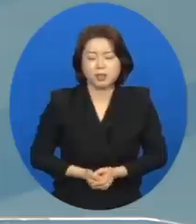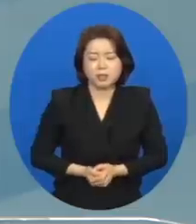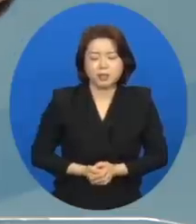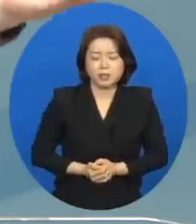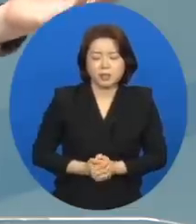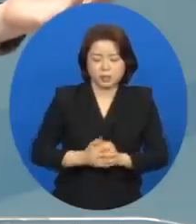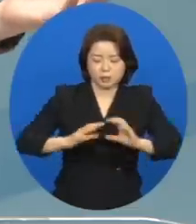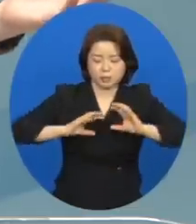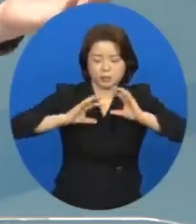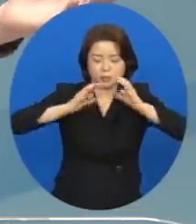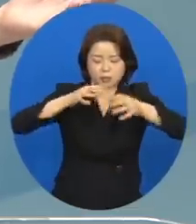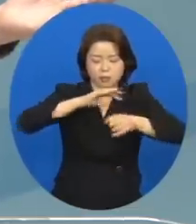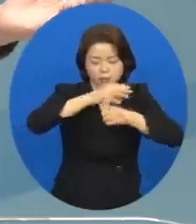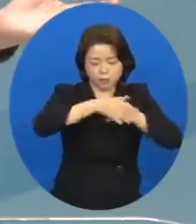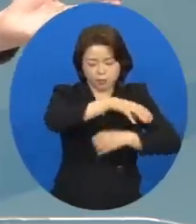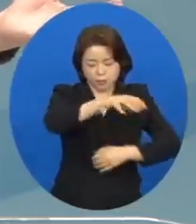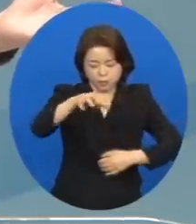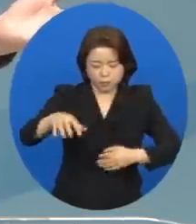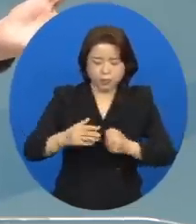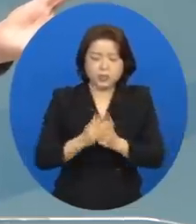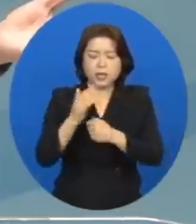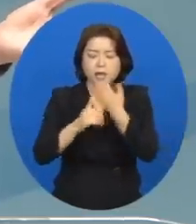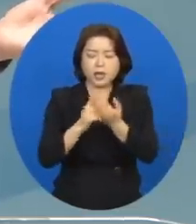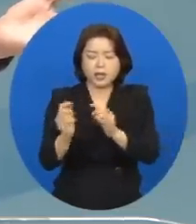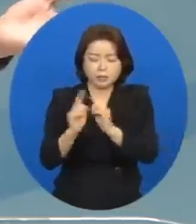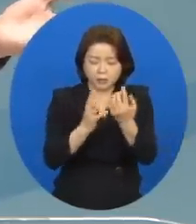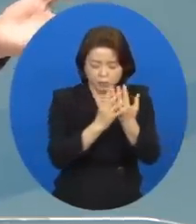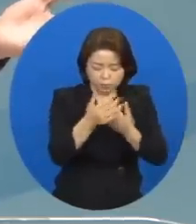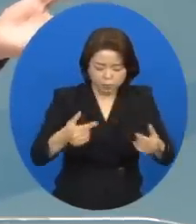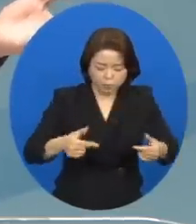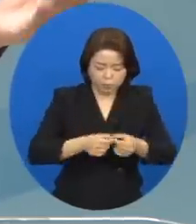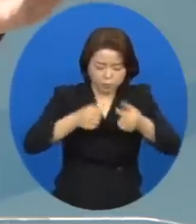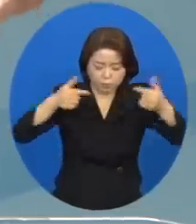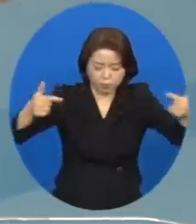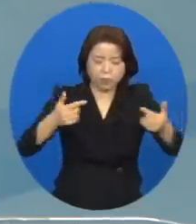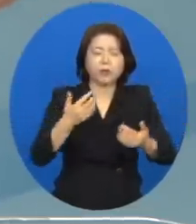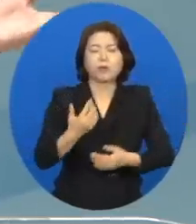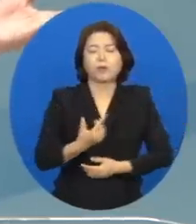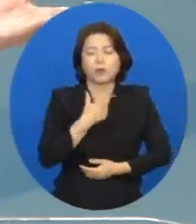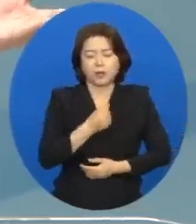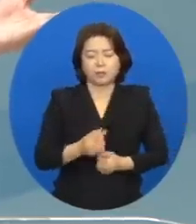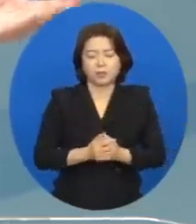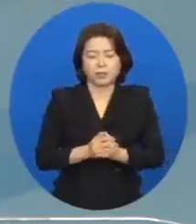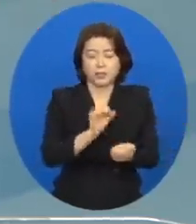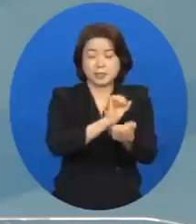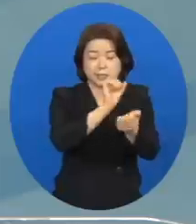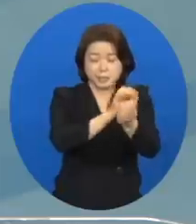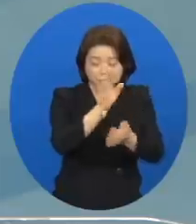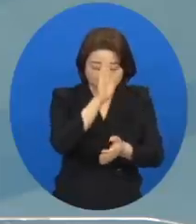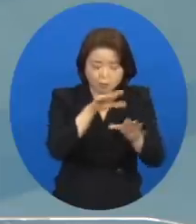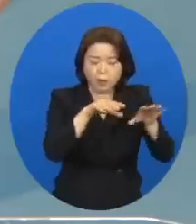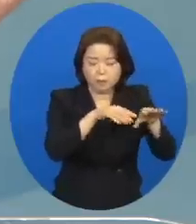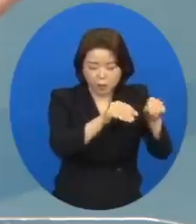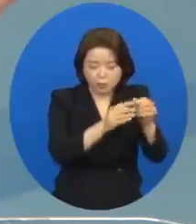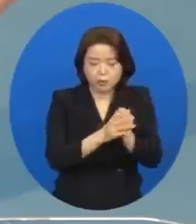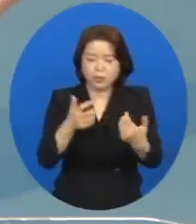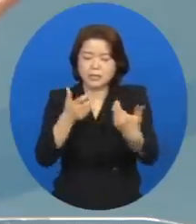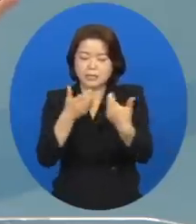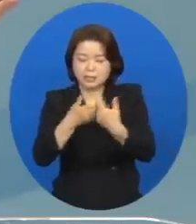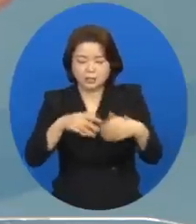전 세계 열방에 하나님의 부흥이 일어나기를 원합니다. 전염병이 그치고 전쟁의 소식이